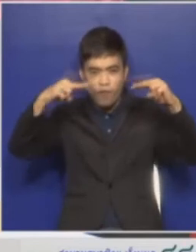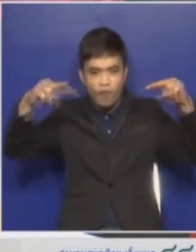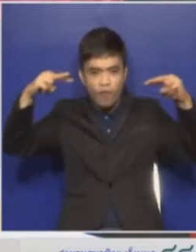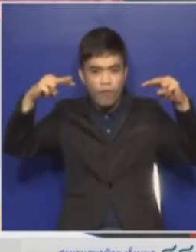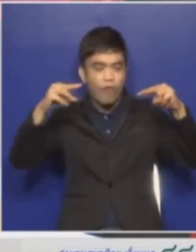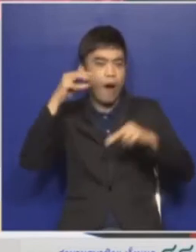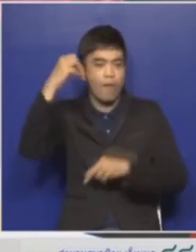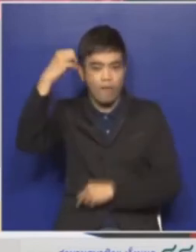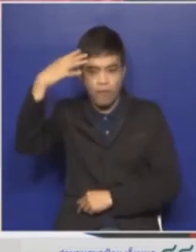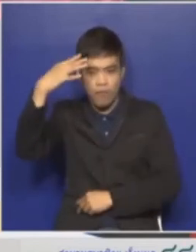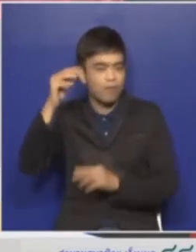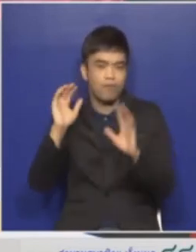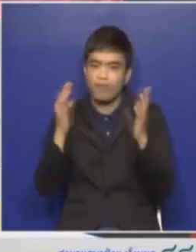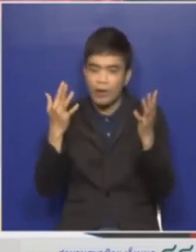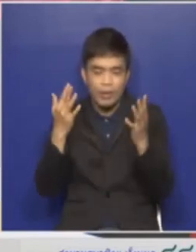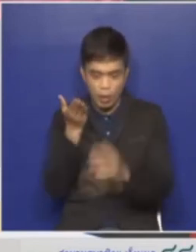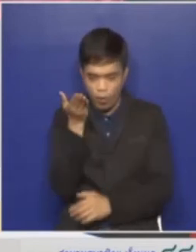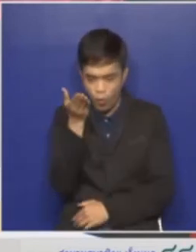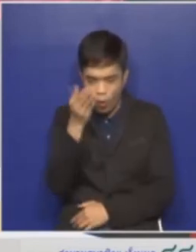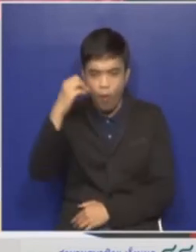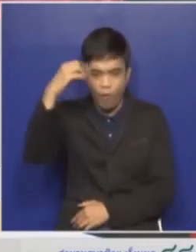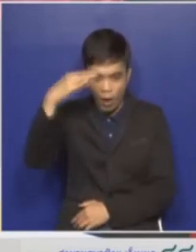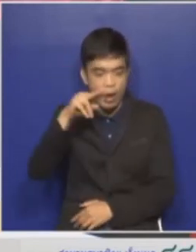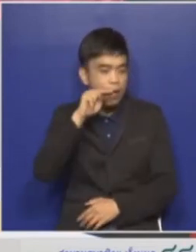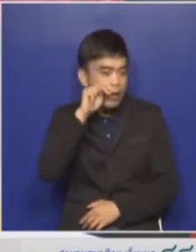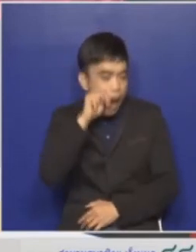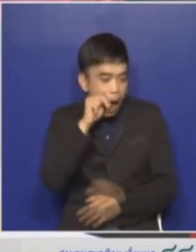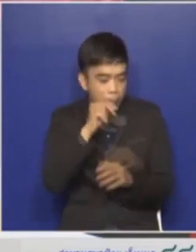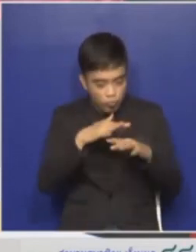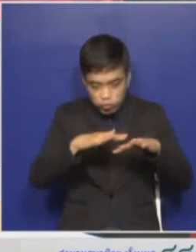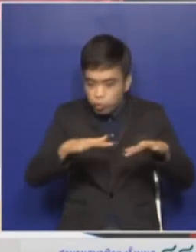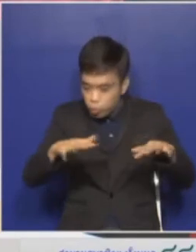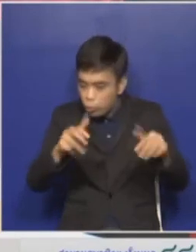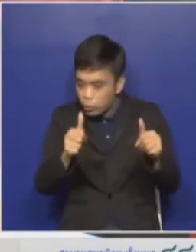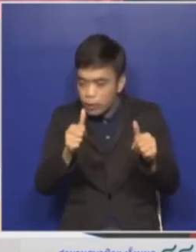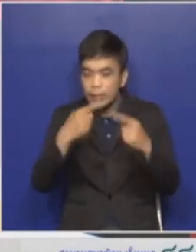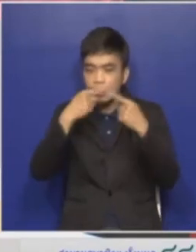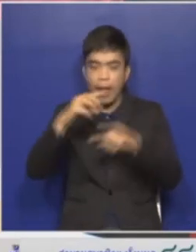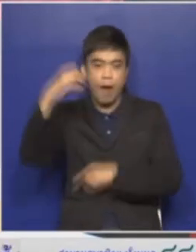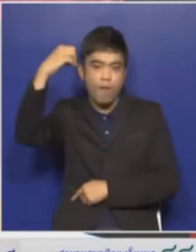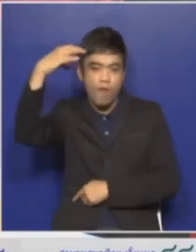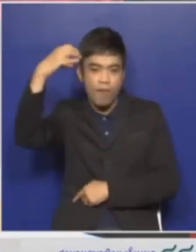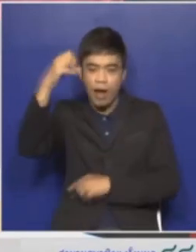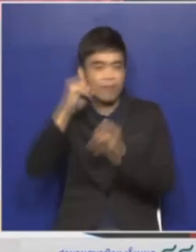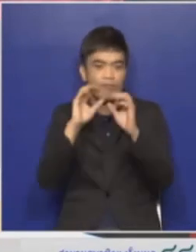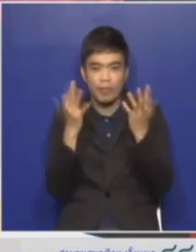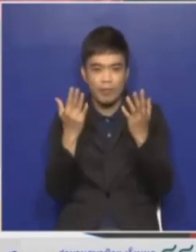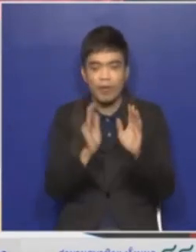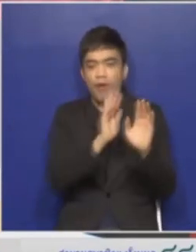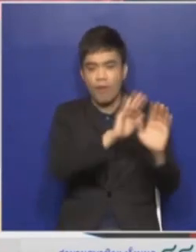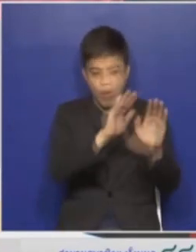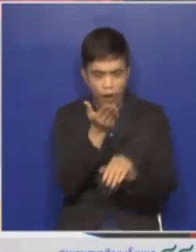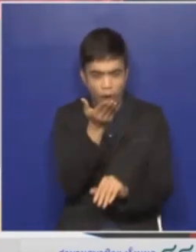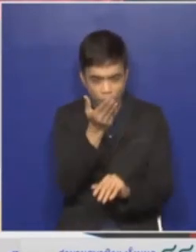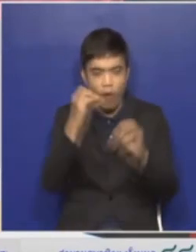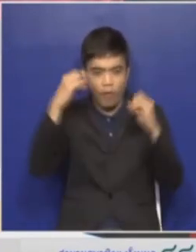แถวนั้นเขามีระบบน้ำดีแล้วแต่ไฟฟ้าไม่มีฝากท่านประธานไปถึงหน่วยงานไฟฟ้า